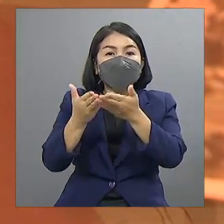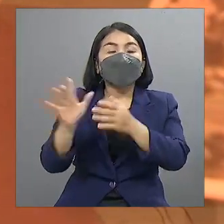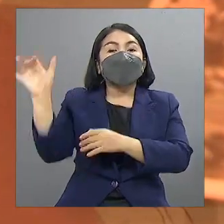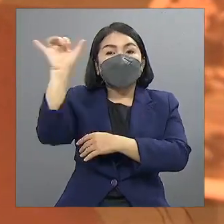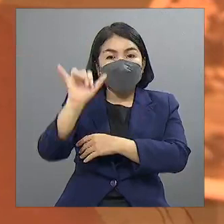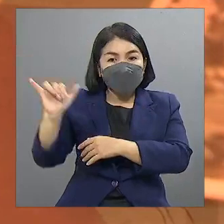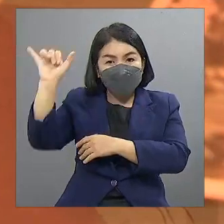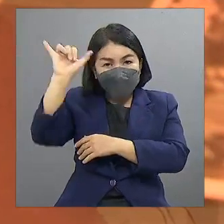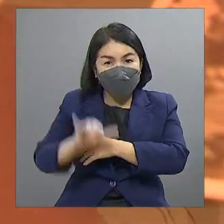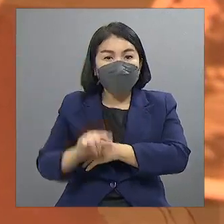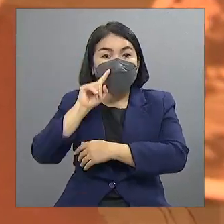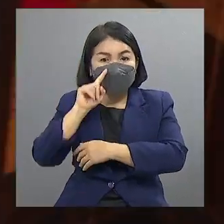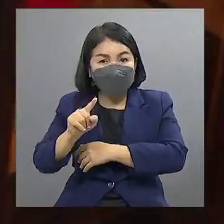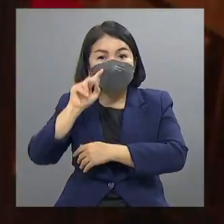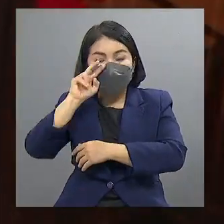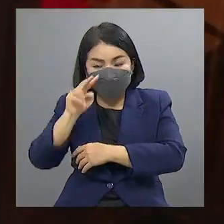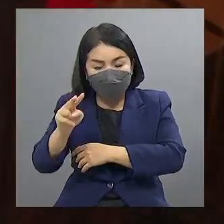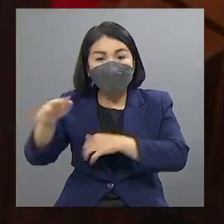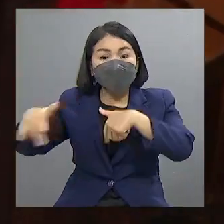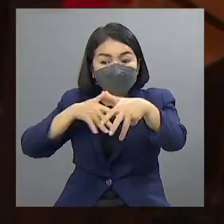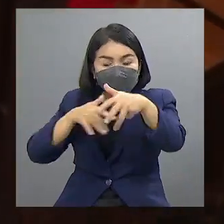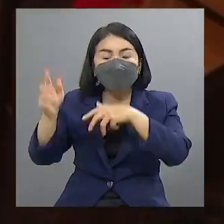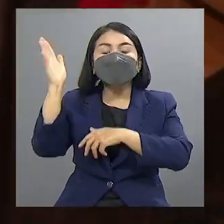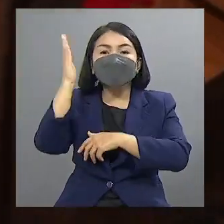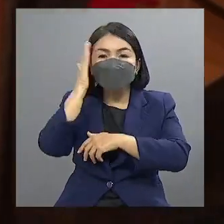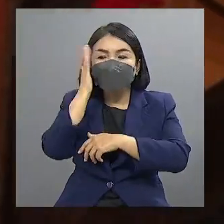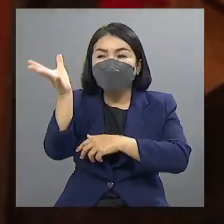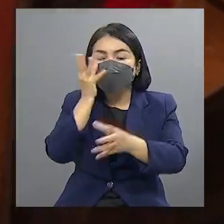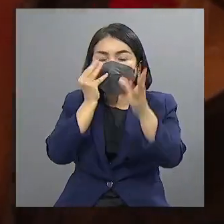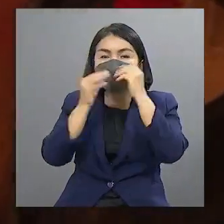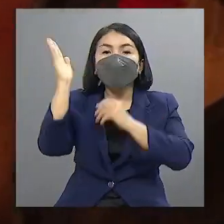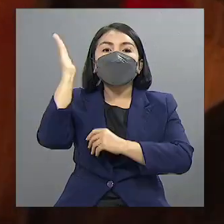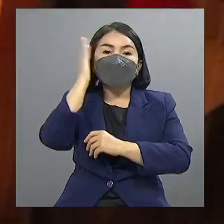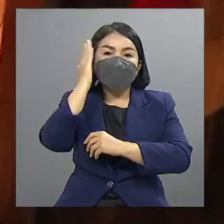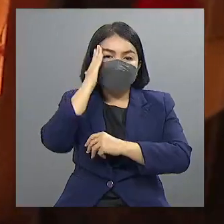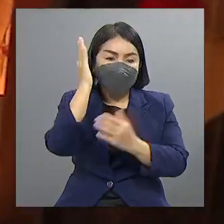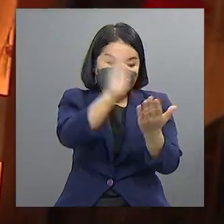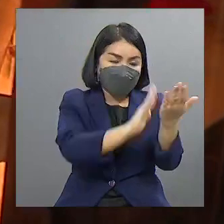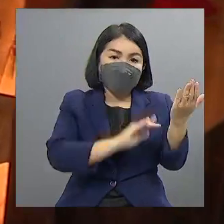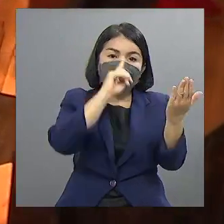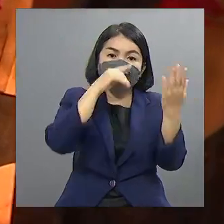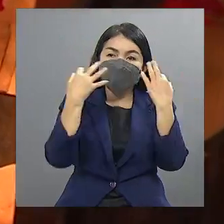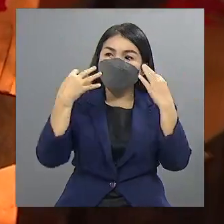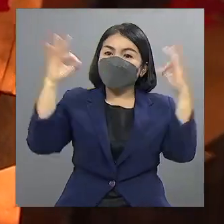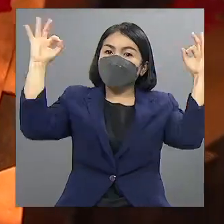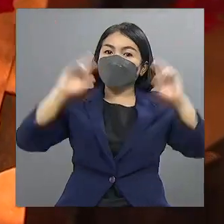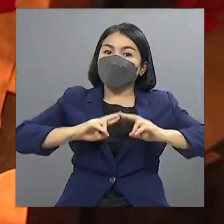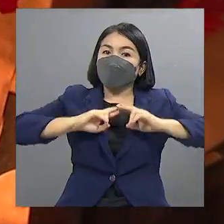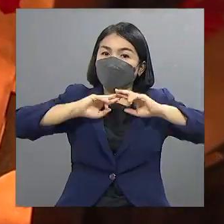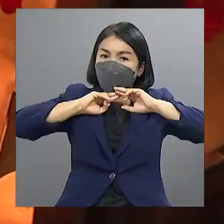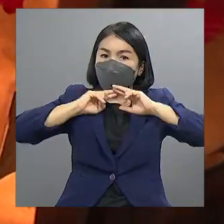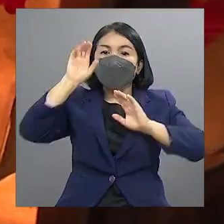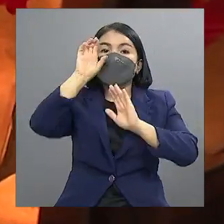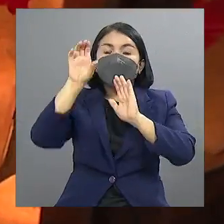ที่อยู่ในยุโรปนั้นได้เรียนรู้ว่าประเทศไทยเรานั้นมีความเป็นเอกราชและมีรูปแบบธงชาติจำเพาะเป็นของตัวเ